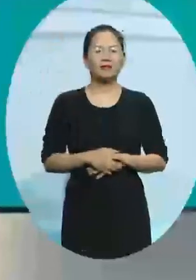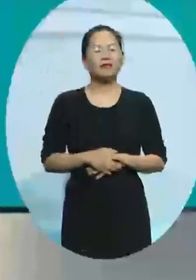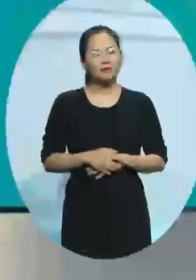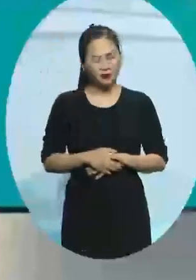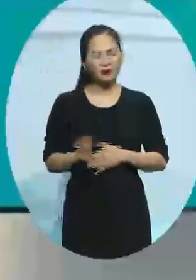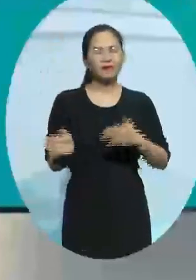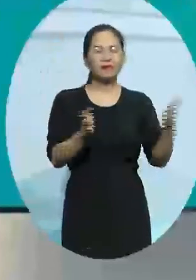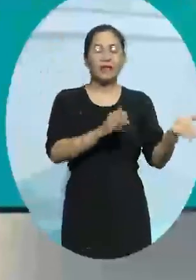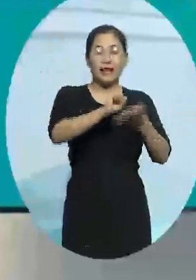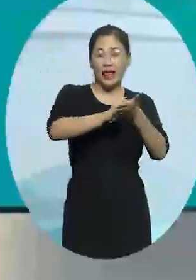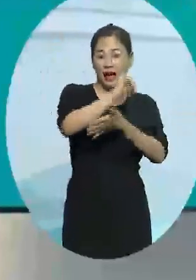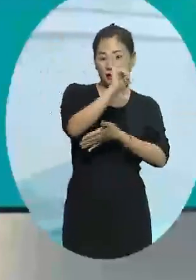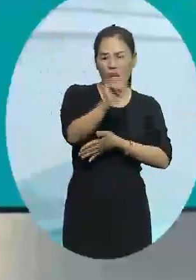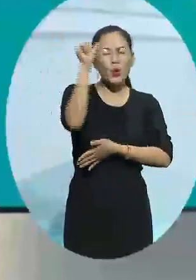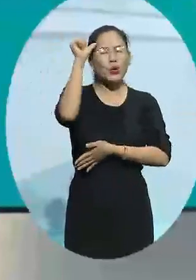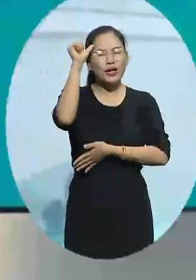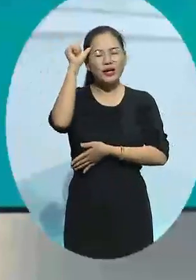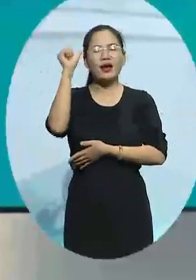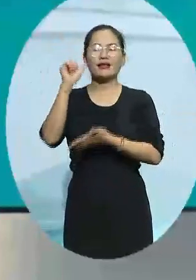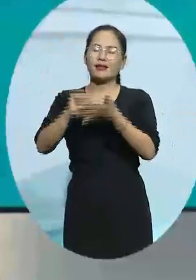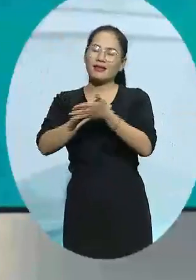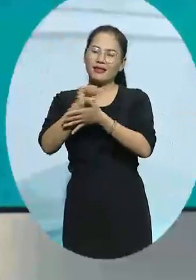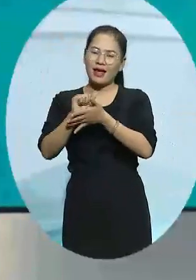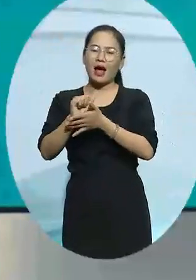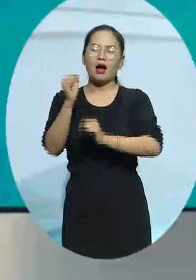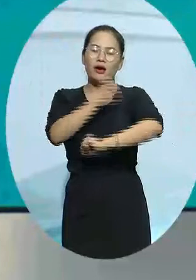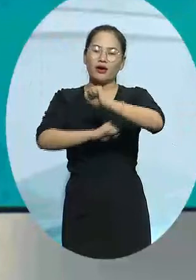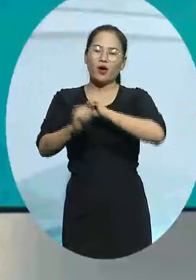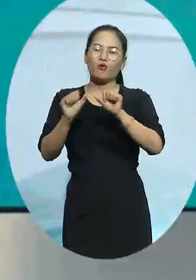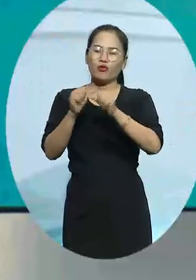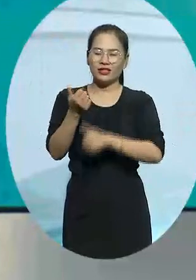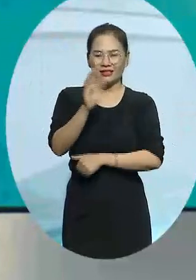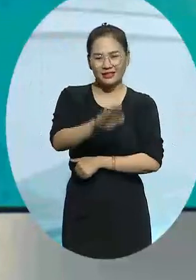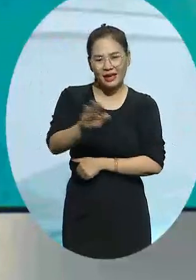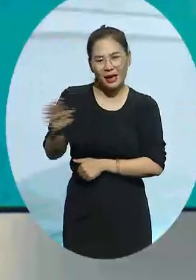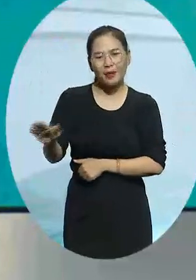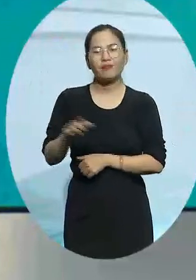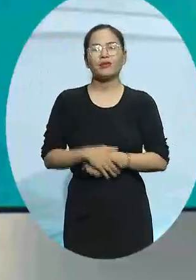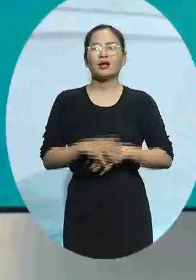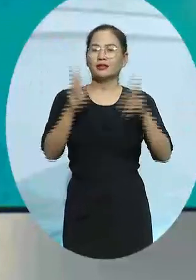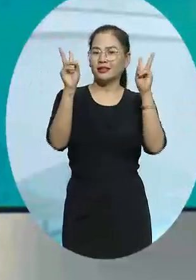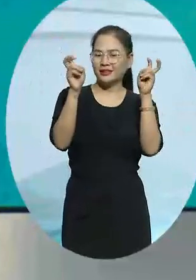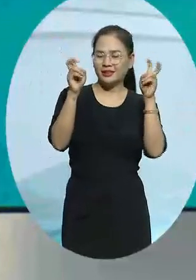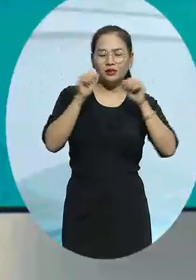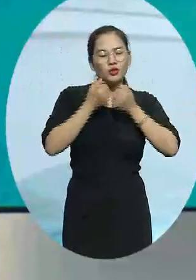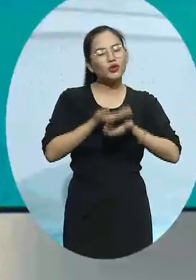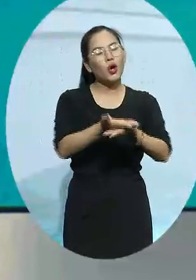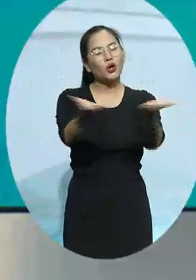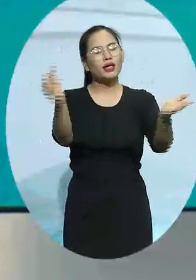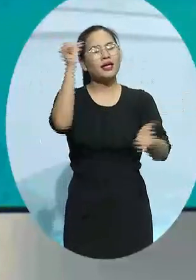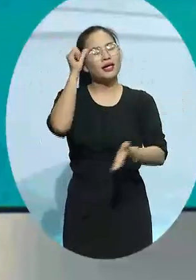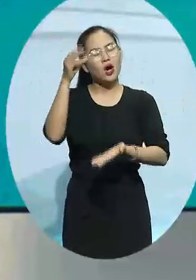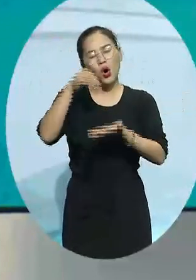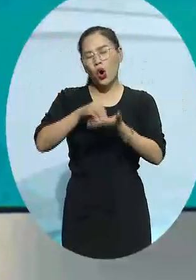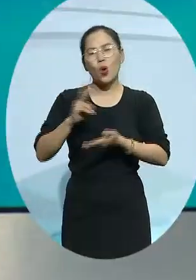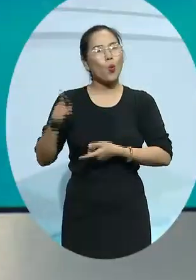Tháng 6 là tháng hành động vì trẻ em. Tại thành phố Hồ Chí Minh, một chương trình nhiều ý nghĩa chủ đề Cho đi là còn mãi, lan tỏa yêu thương được nhóm doanh nhân trên